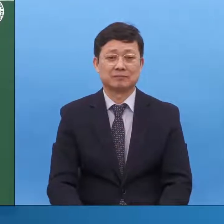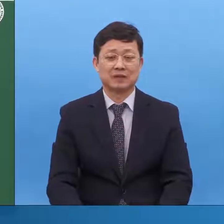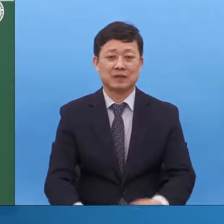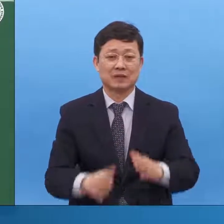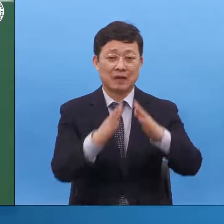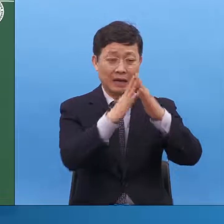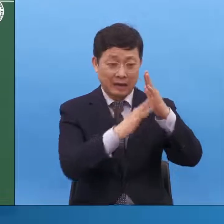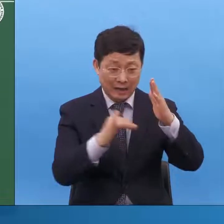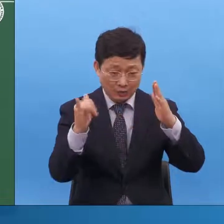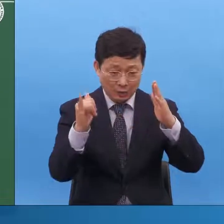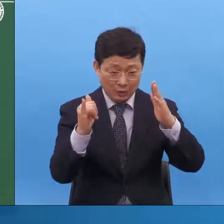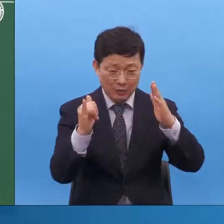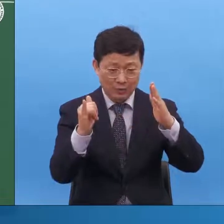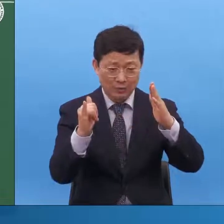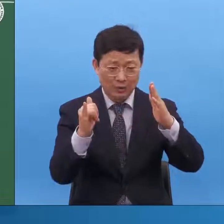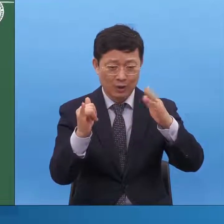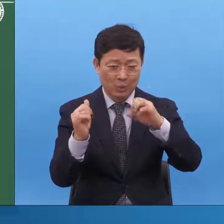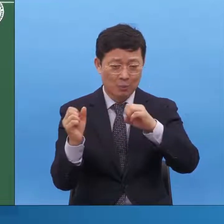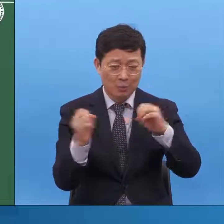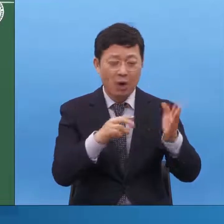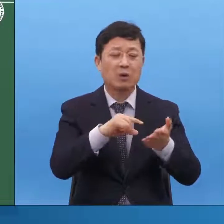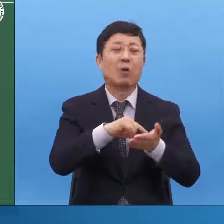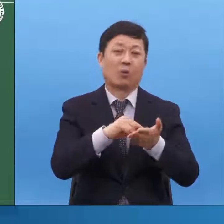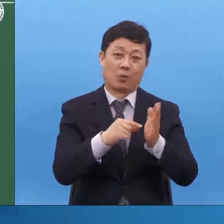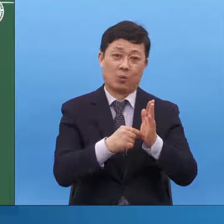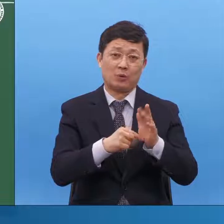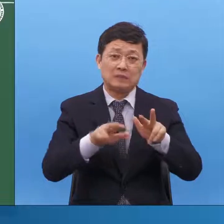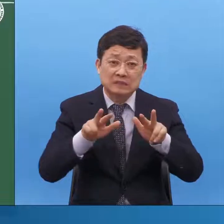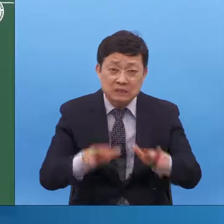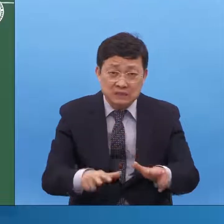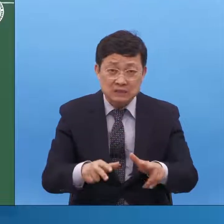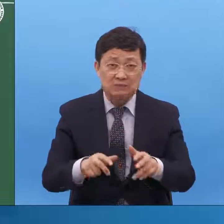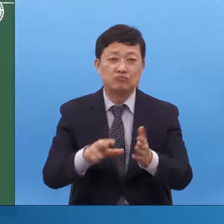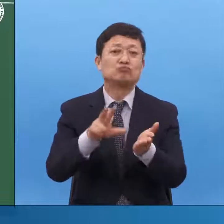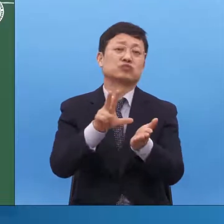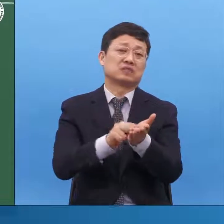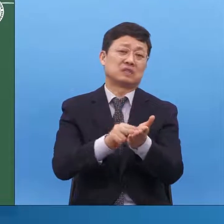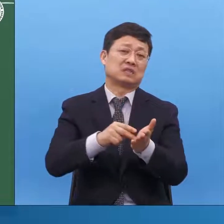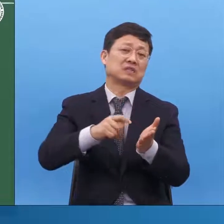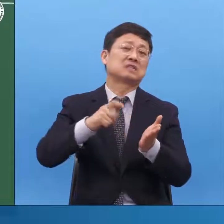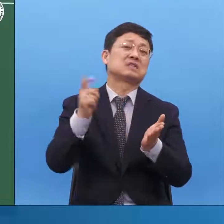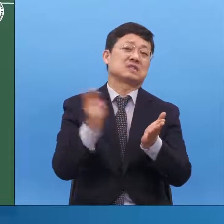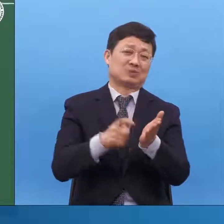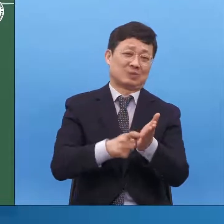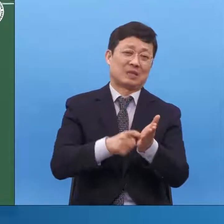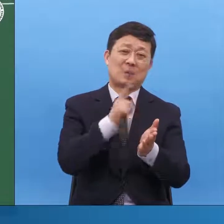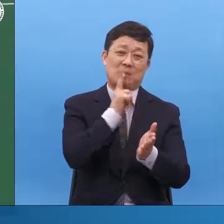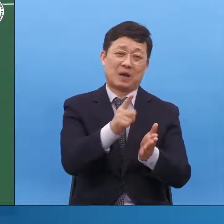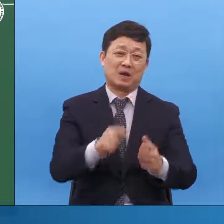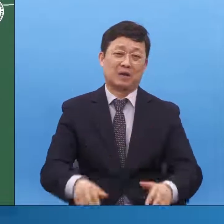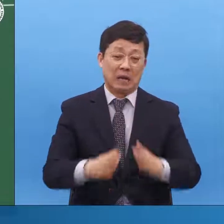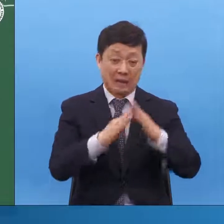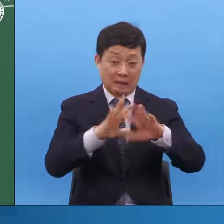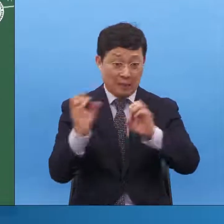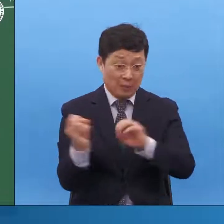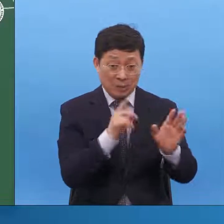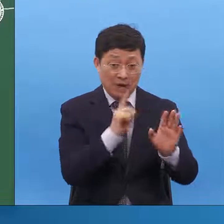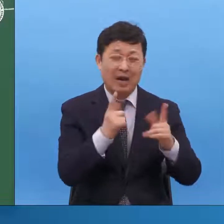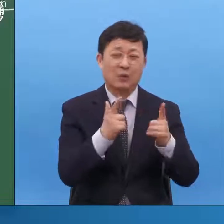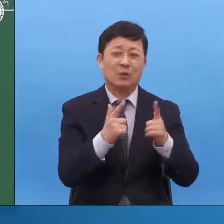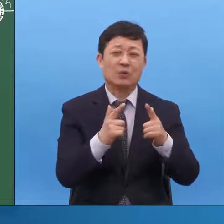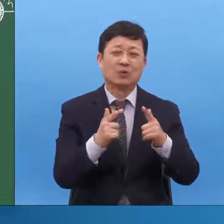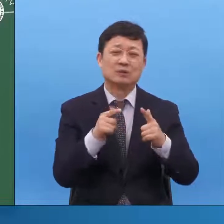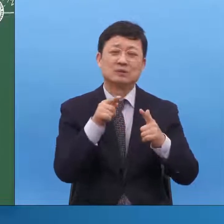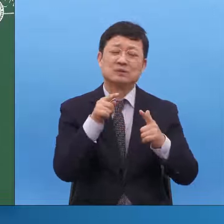시급성을 얘기한 거예요. He was explaining the urgency. 아가 지금 급한가 그걸 얘기한 거지 가족을 거부한 거야지. That he's talking